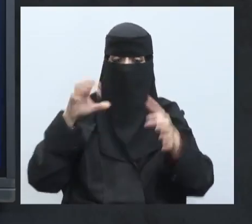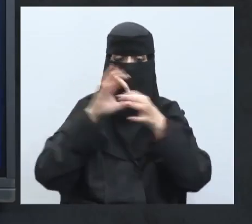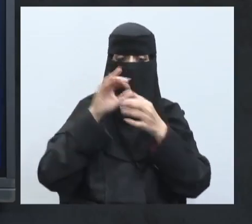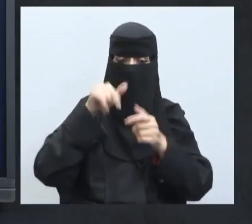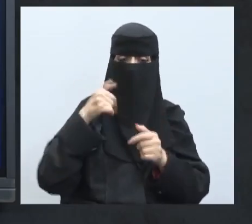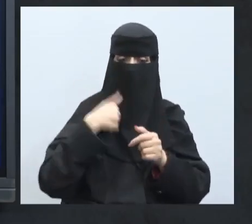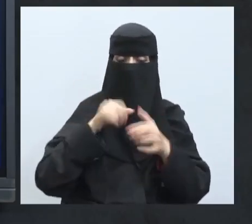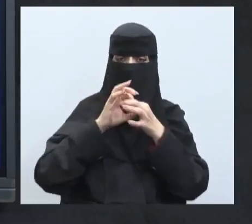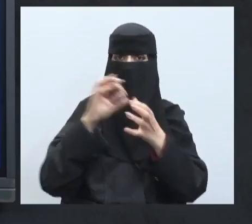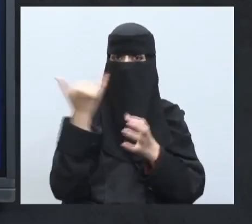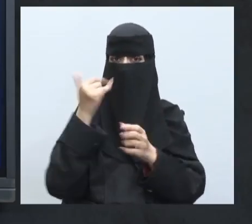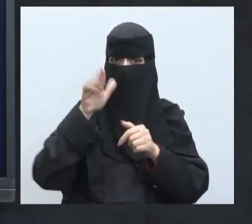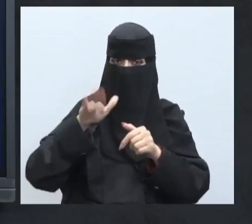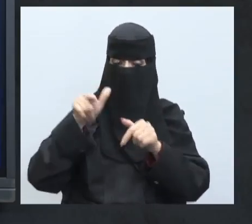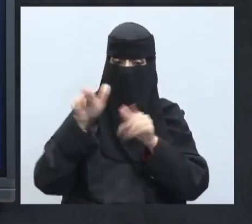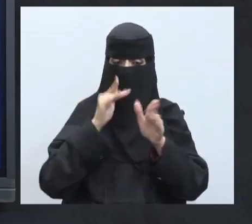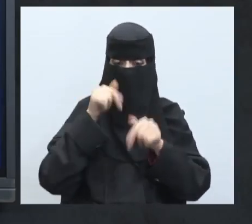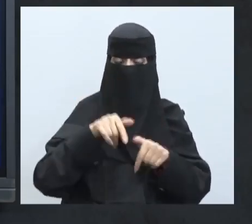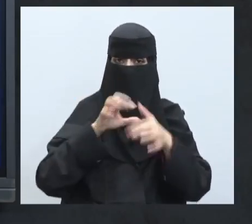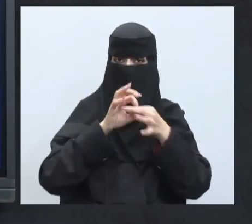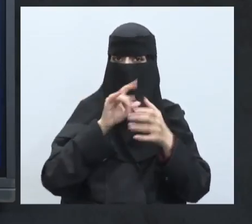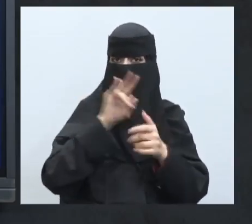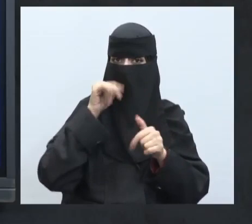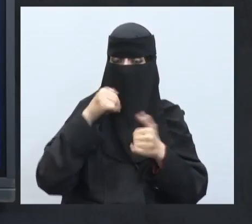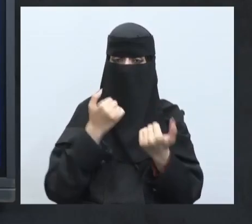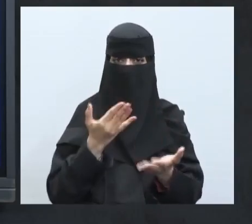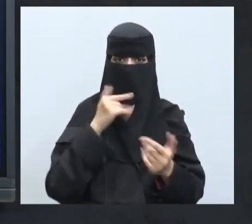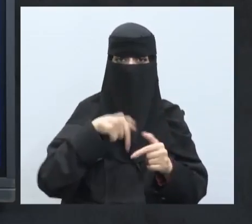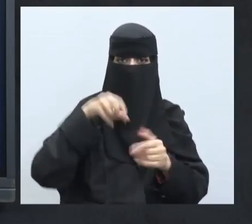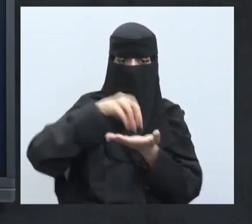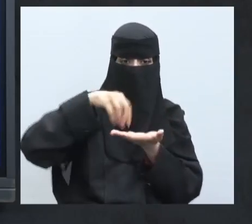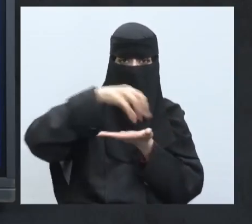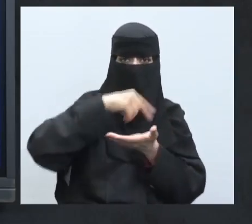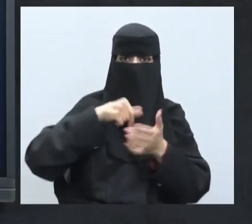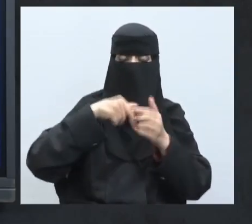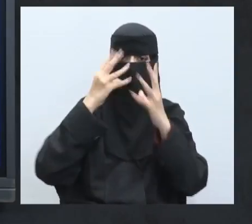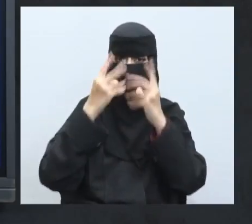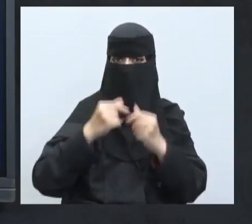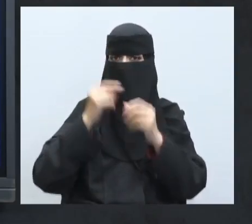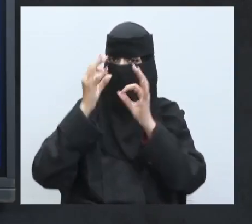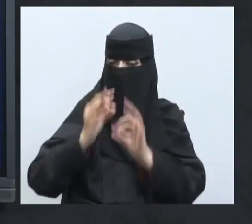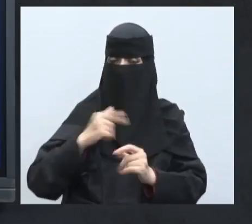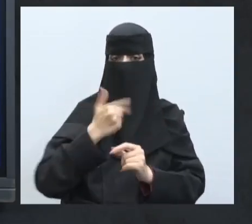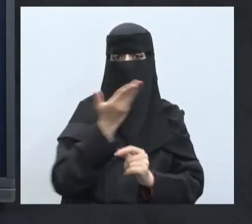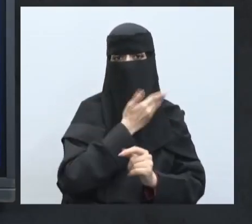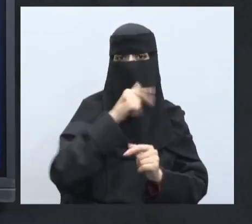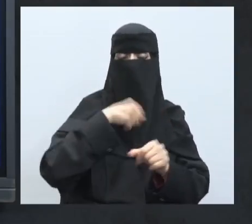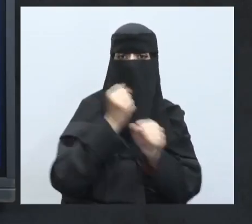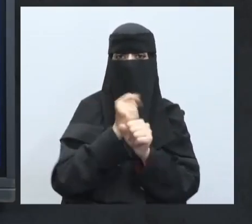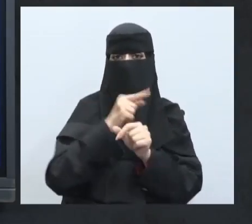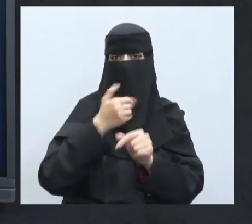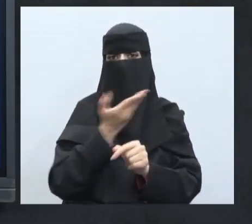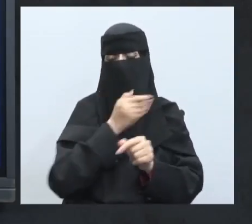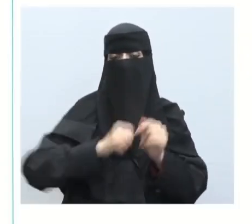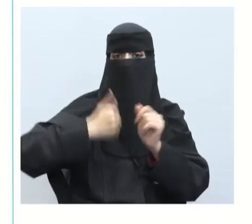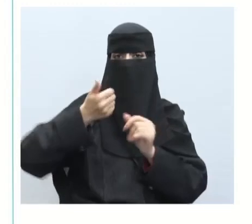التواصل مهم جدا فاذا حدث تواصل غير فعال او عدم وجود القنوات المناسبه بالتاكيد سيؤثر على العمل وسيؤثر على